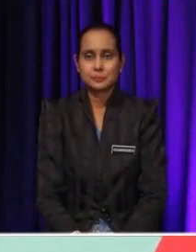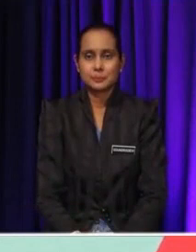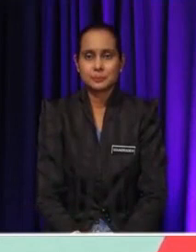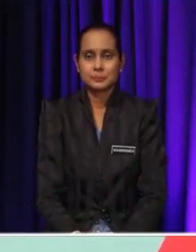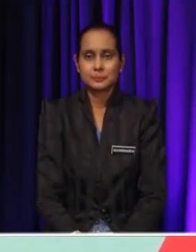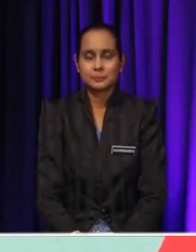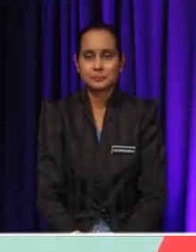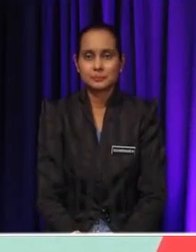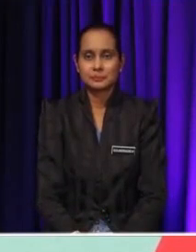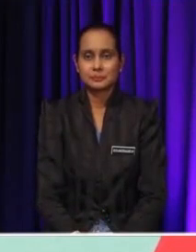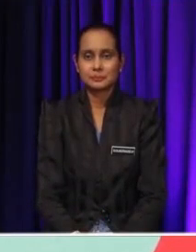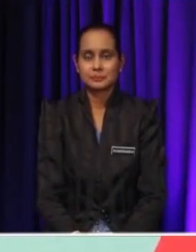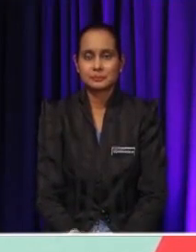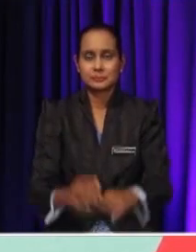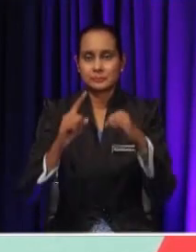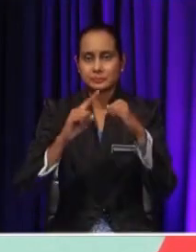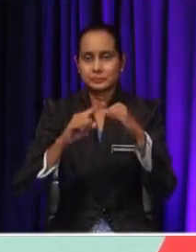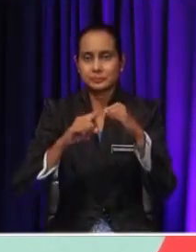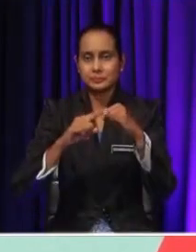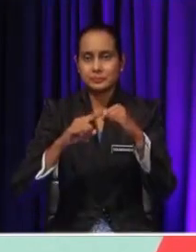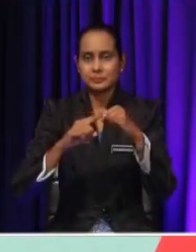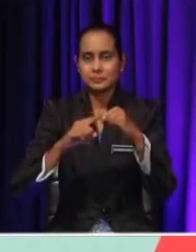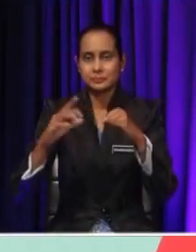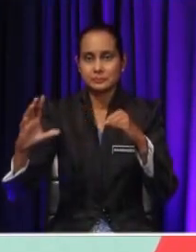Baik angkat terakhir